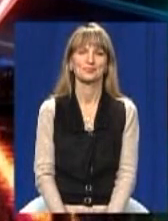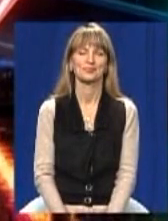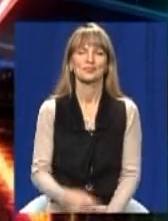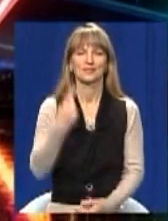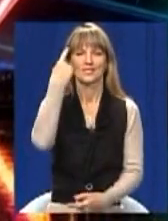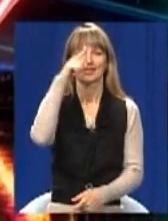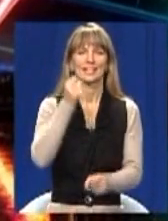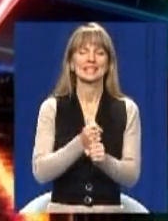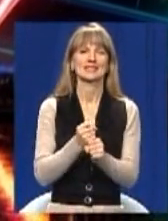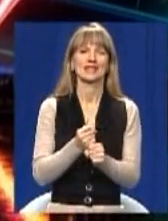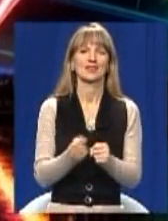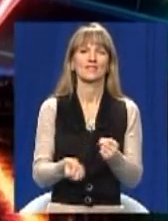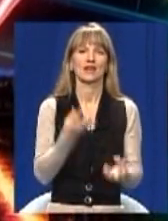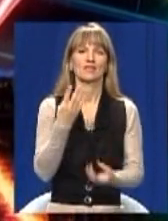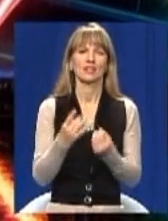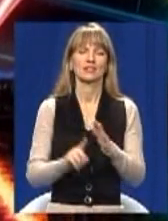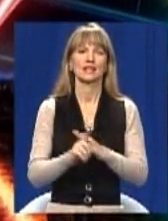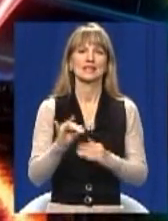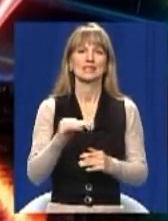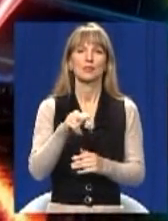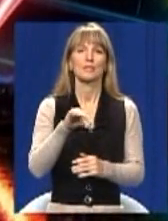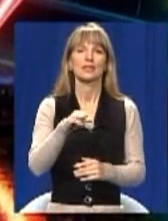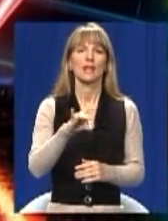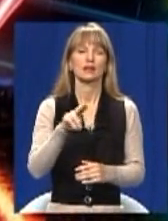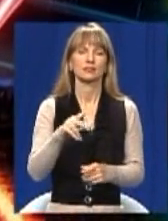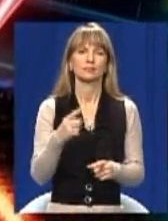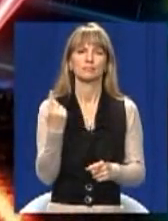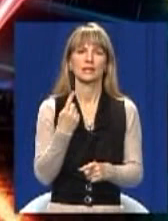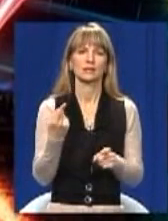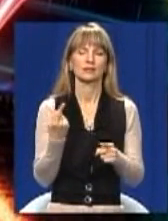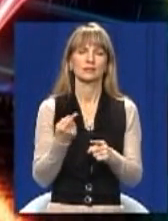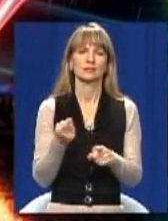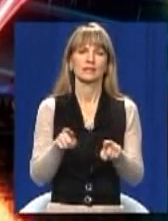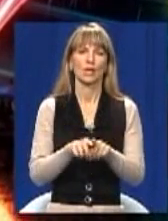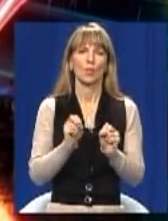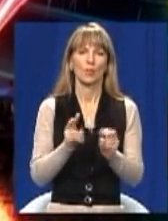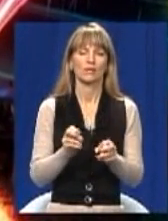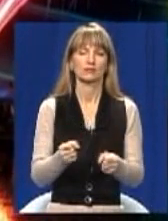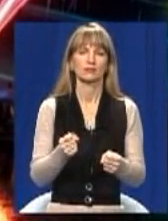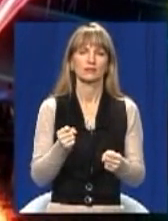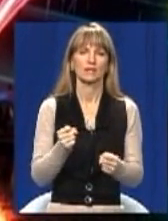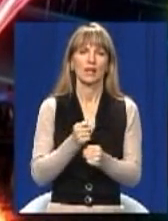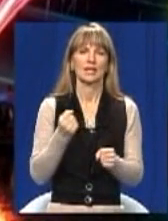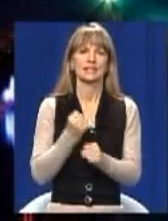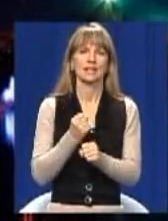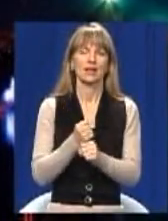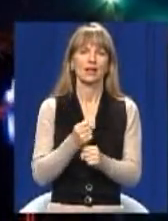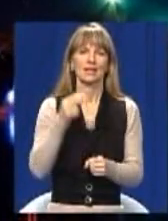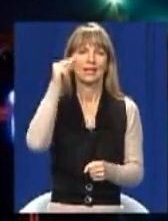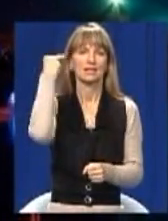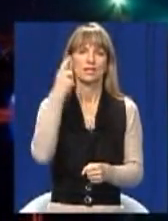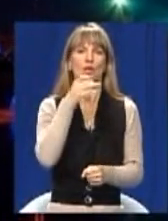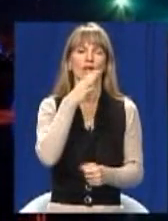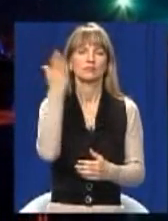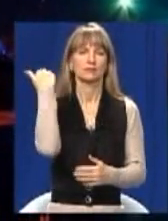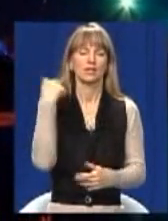Ідея створювати фейерверки почалась із петард. Перші такі небезпечні розваги створили китайці близько 200 років до нашої ери.